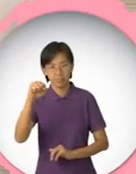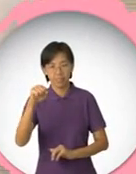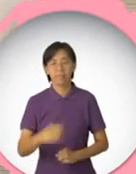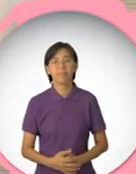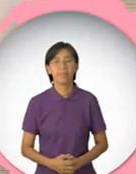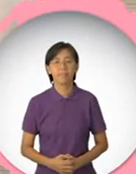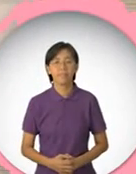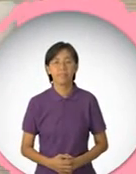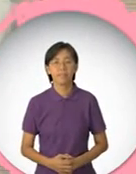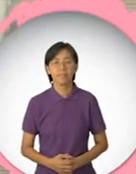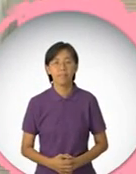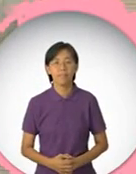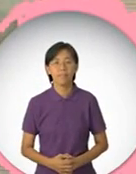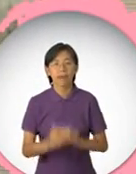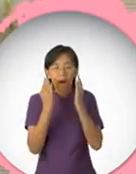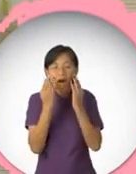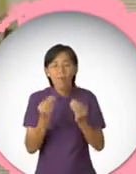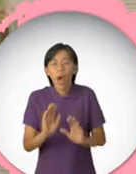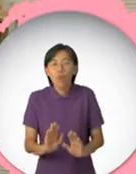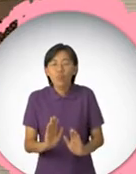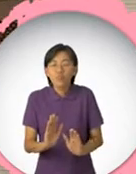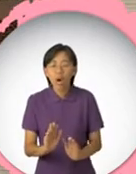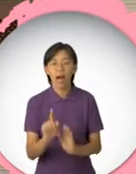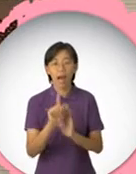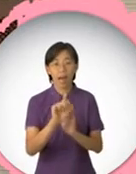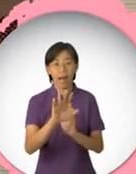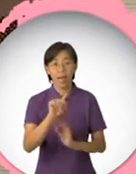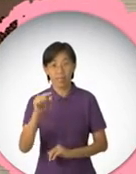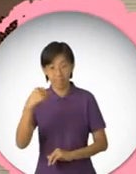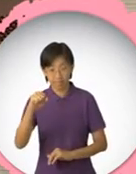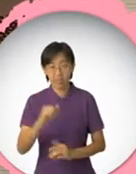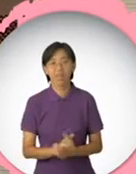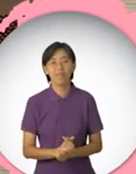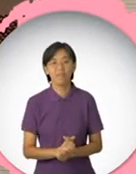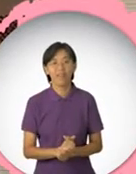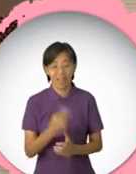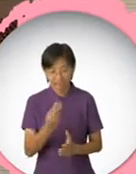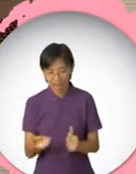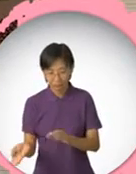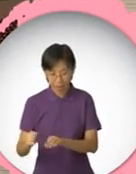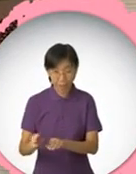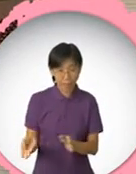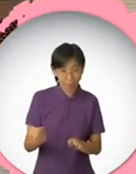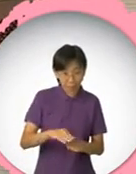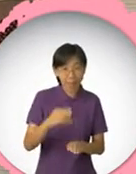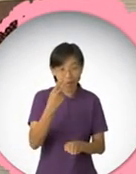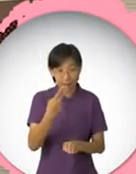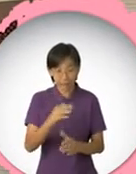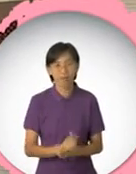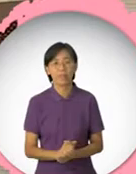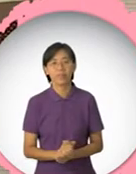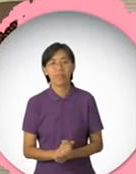มตอนนี้เราก็พักแป้งไว้ให้คลายตัว5นาทีแล้วนะครับ เมื่อกี้นี้เป็นขั้นของการห่อไขมัน ต่อไ ปจะเป็นการพับทบเพื่อให้เกิดชั้นม